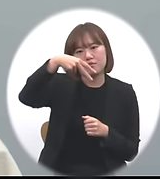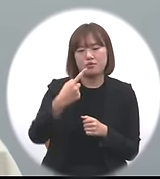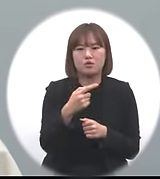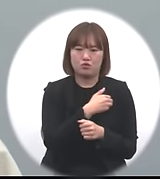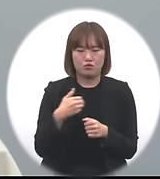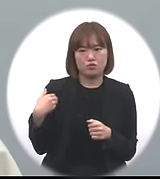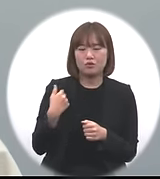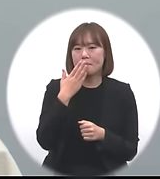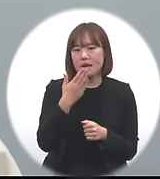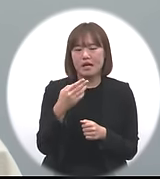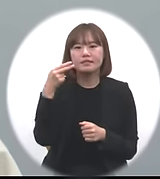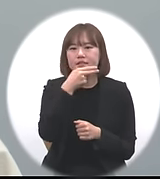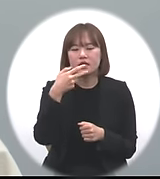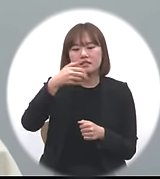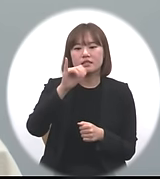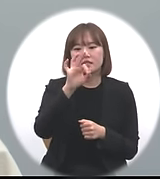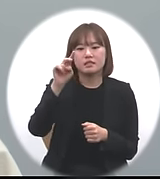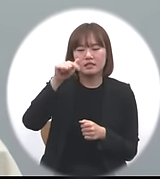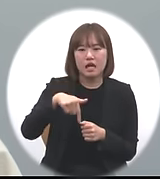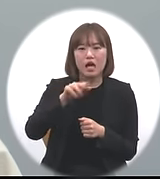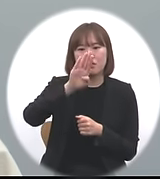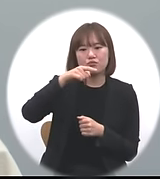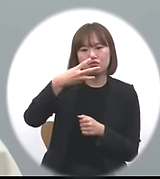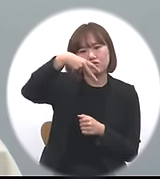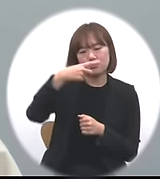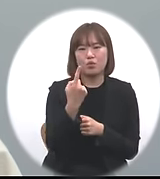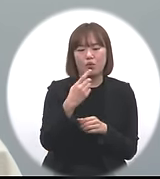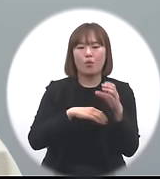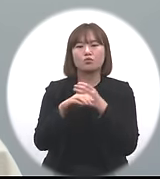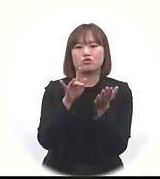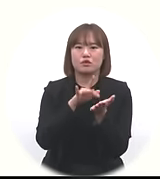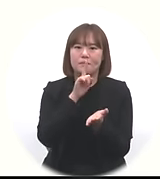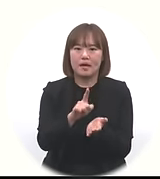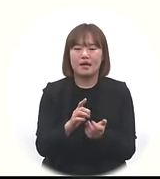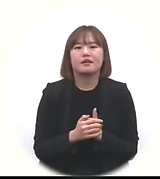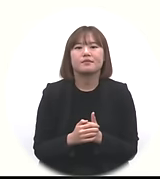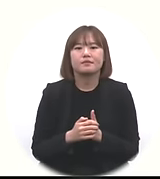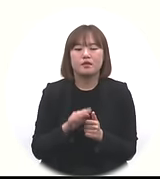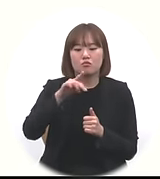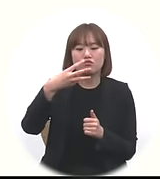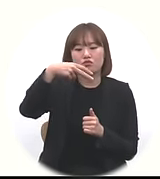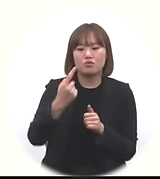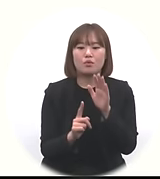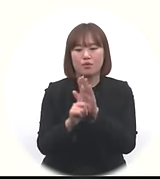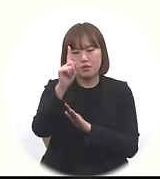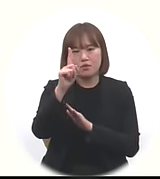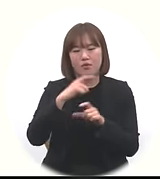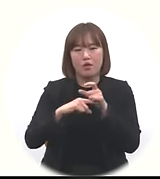그렇죠? 그래서 불소가 충분히 들어있는 치약을 쓰셔야 됩니다. 치약은 불소 보충제입니다.